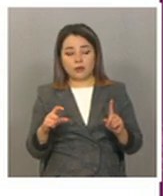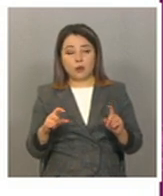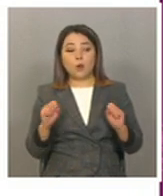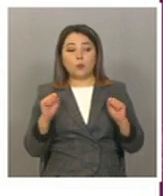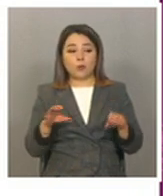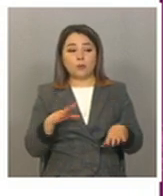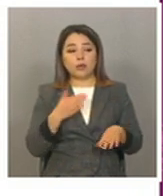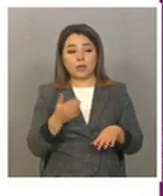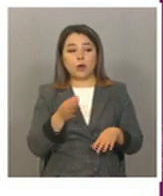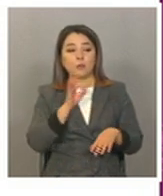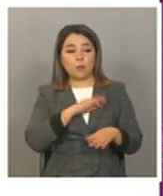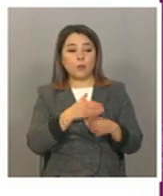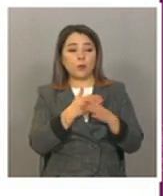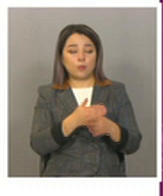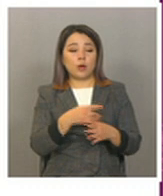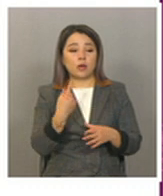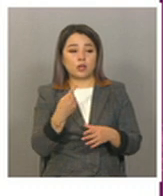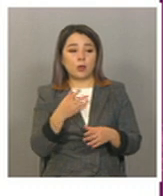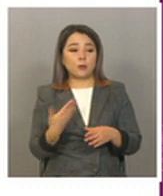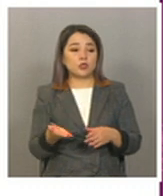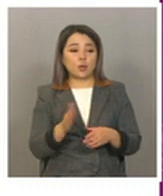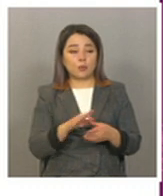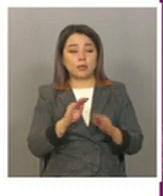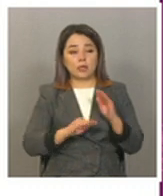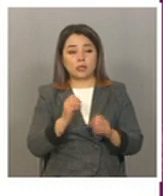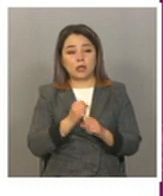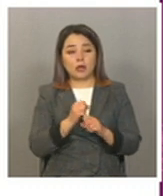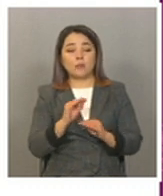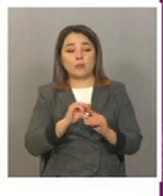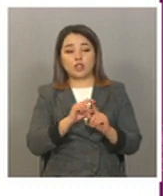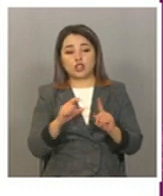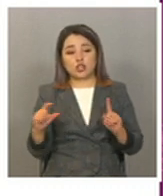Сможем ли мы с помощью одного только междометия построить предложение?